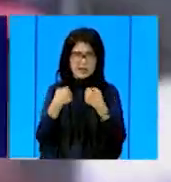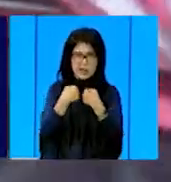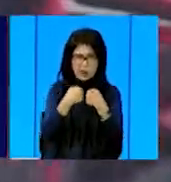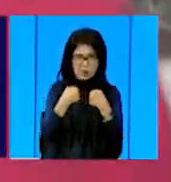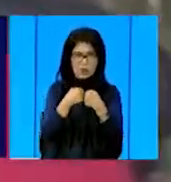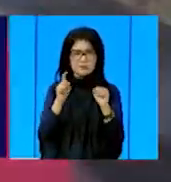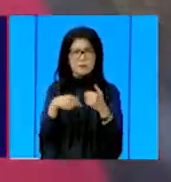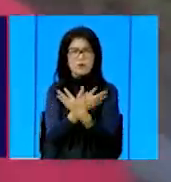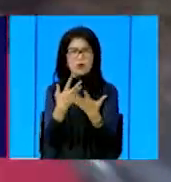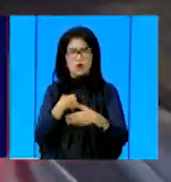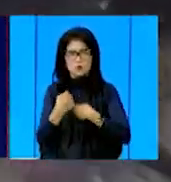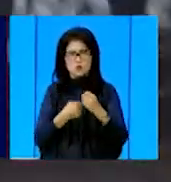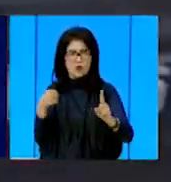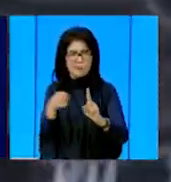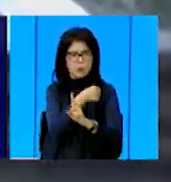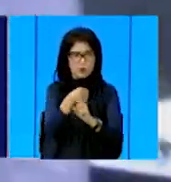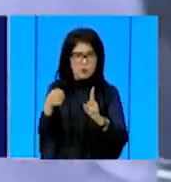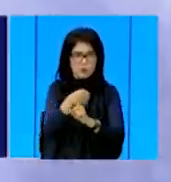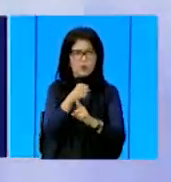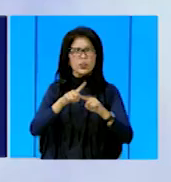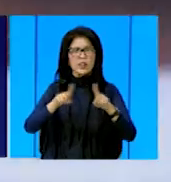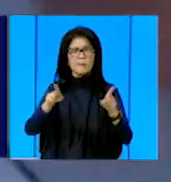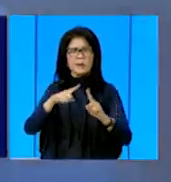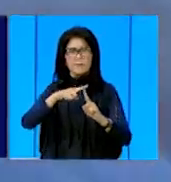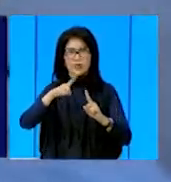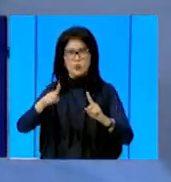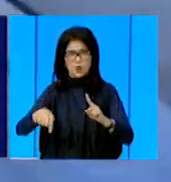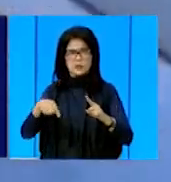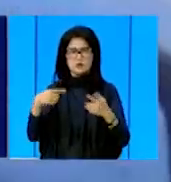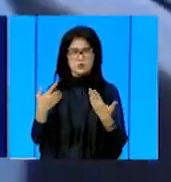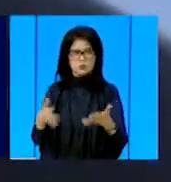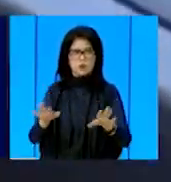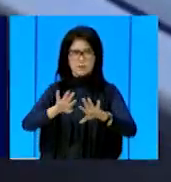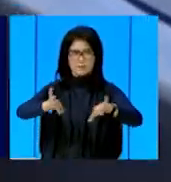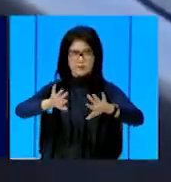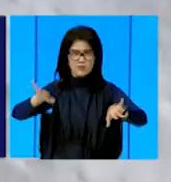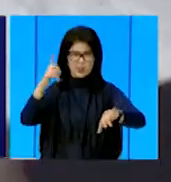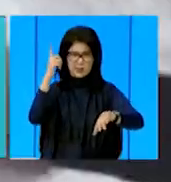masih berupaya menghakimi pelaku, namun petugas menghalangi dengan melepaskan beberapa kali tembakan peringatan.